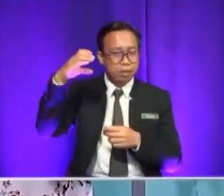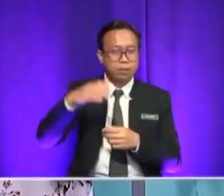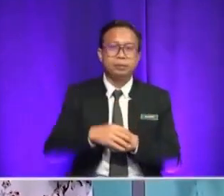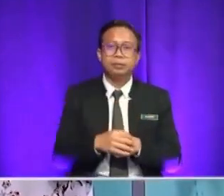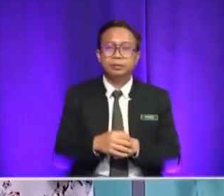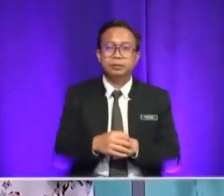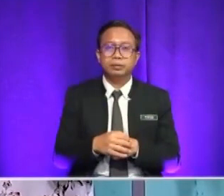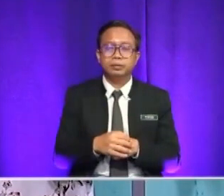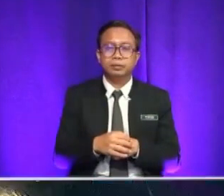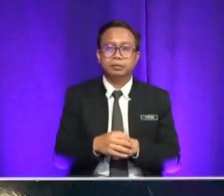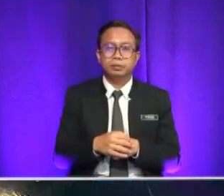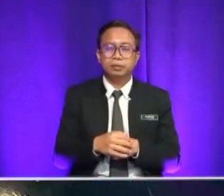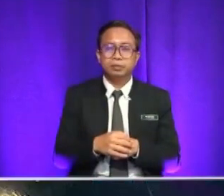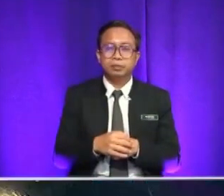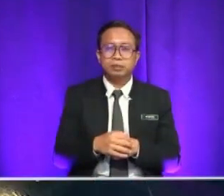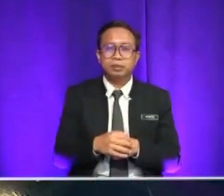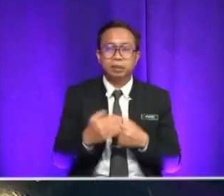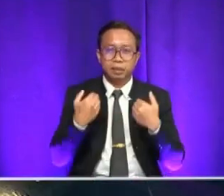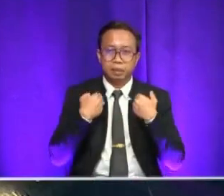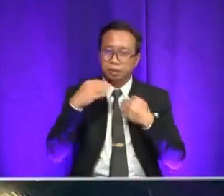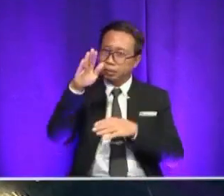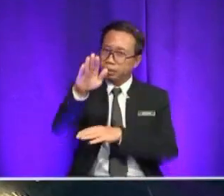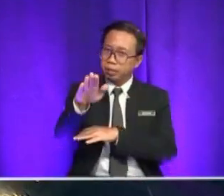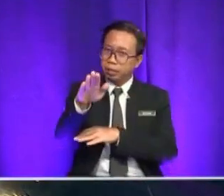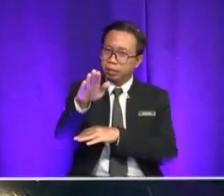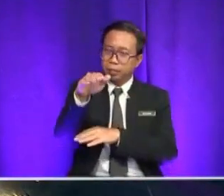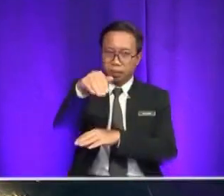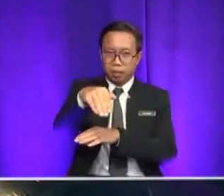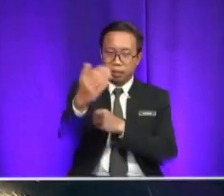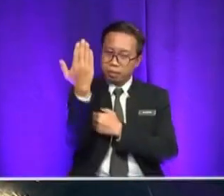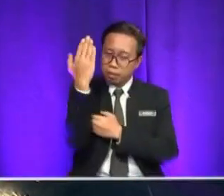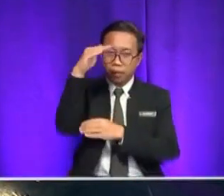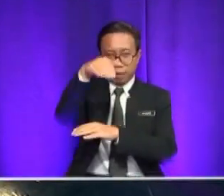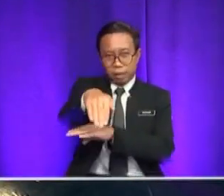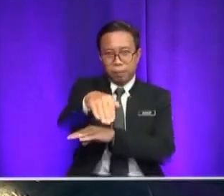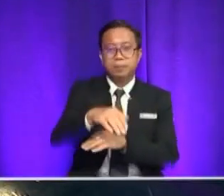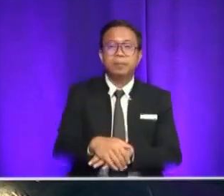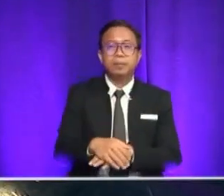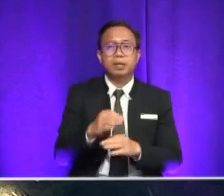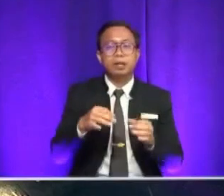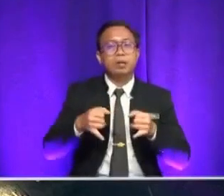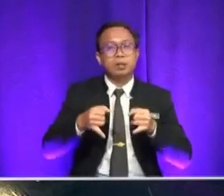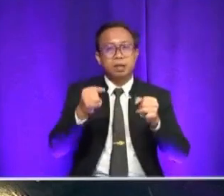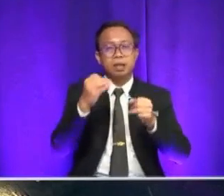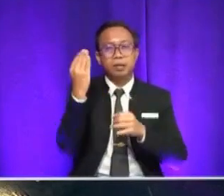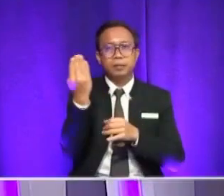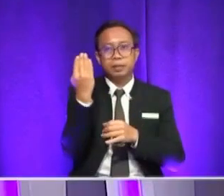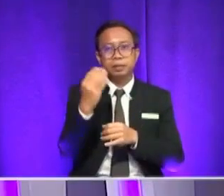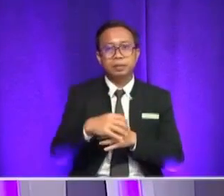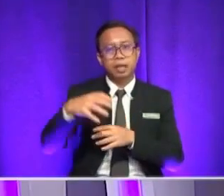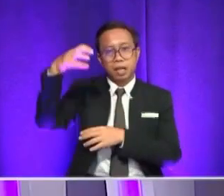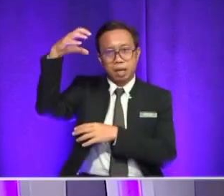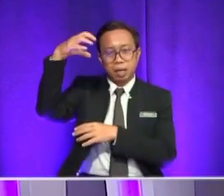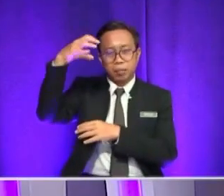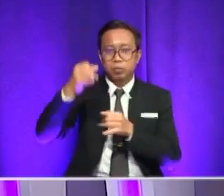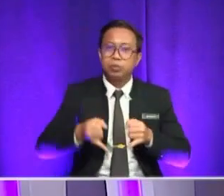standard, adalah, cikgu, kan? Siang dan malam. Siang dan malam. Okey. Bila malam, apa yang kalau dekat jalan biasanya? Lampu jalan tu